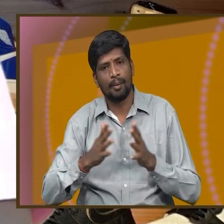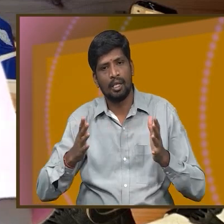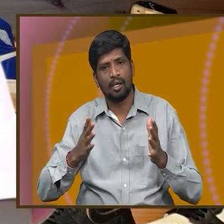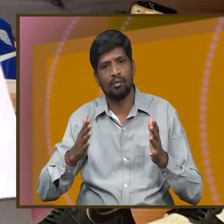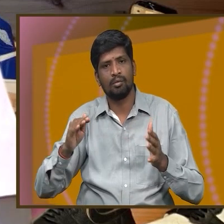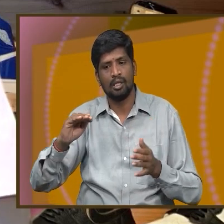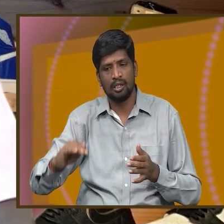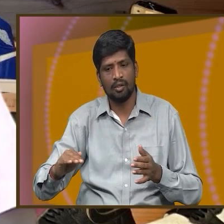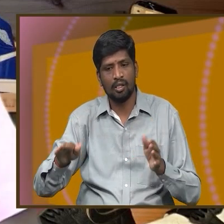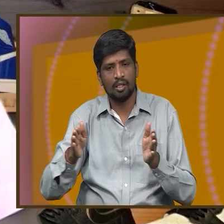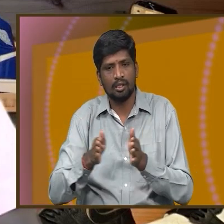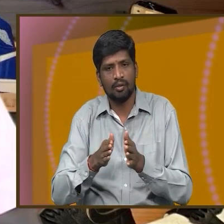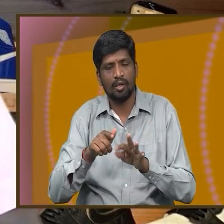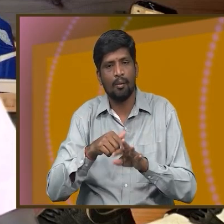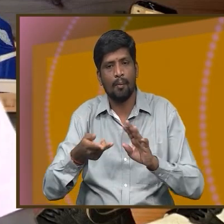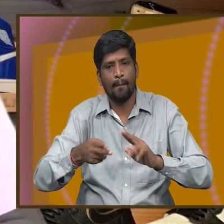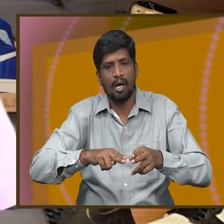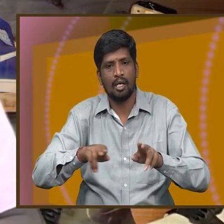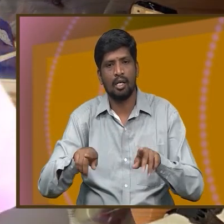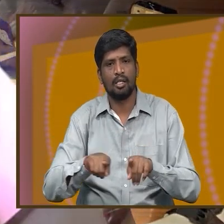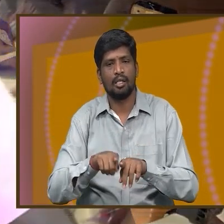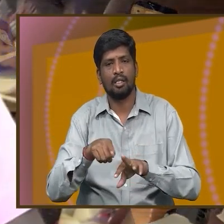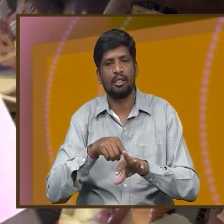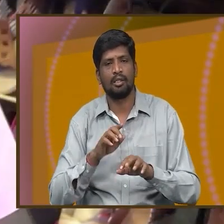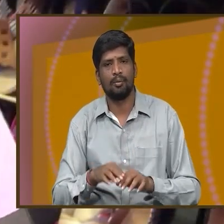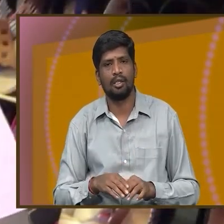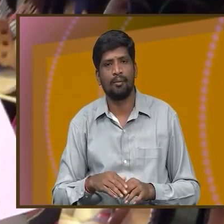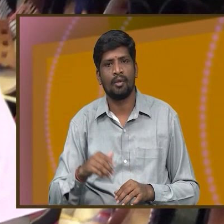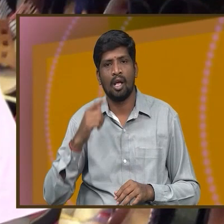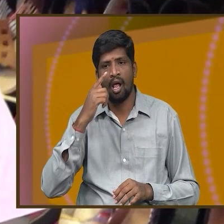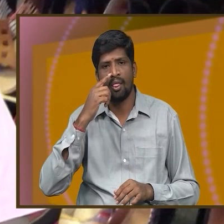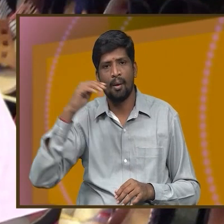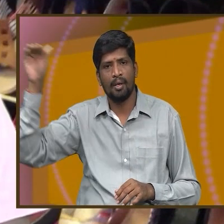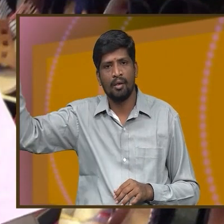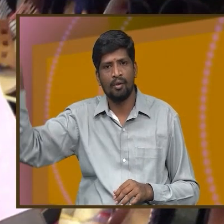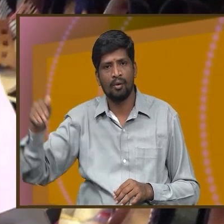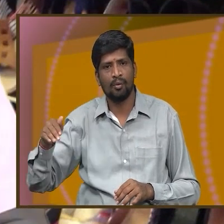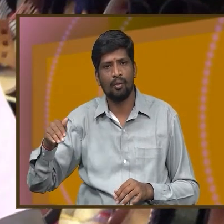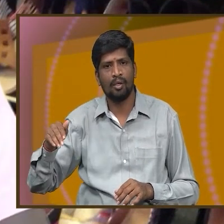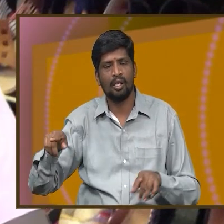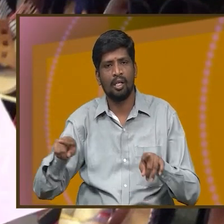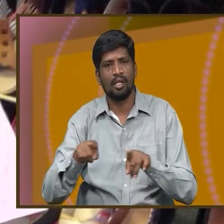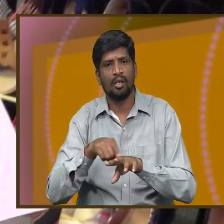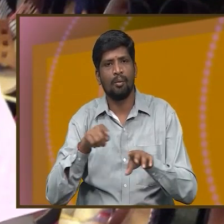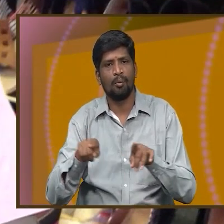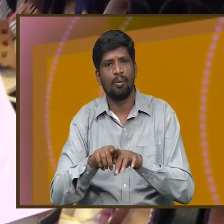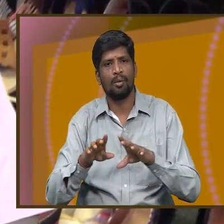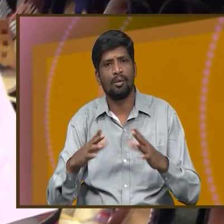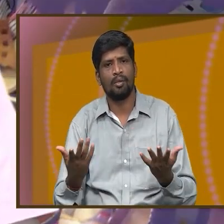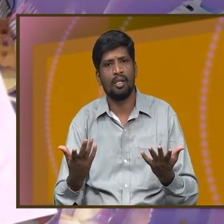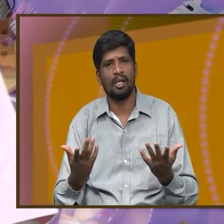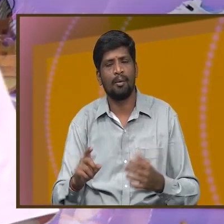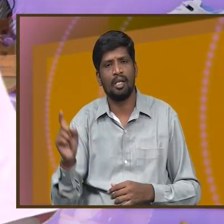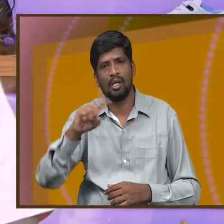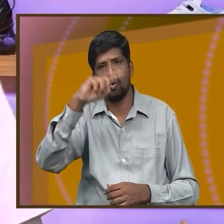அணியும் போது பெரியதாகவும் மாறிய அந்த காலனி இந்த இளம்பெண்ணிற்கு மட்டும் அது சரியாக பொருந்தாமல் போனது ஏன்